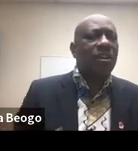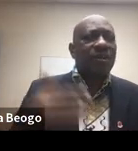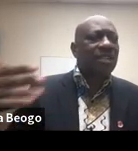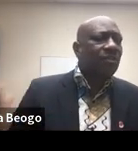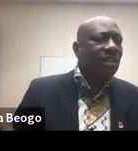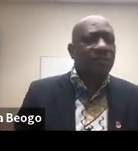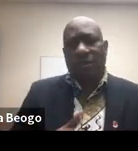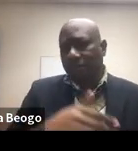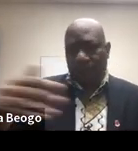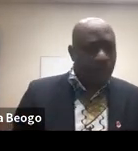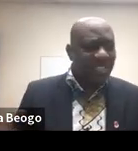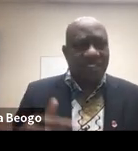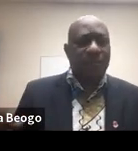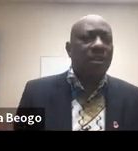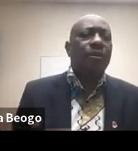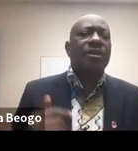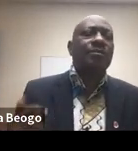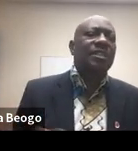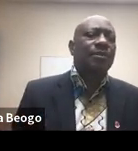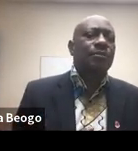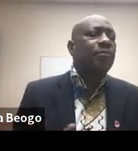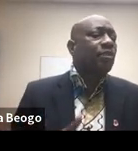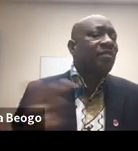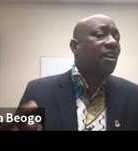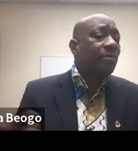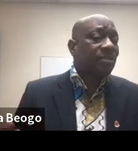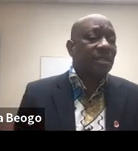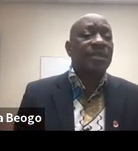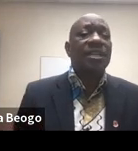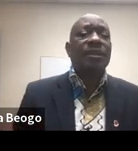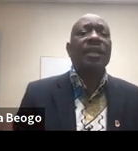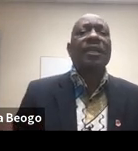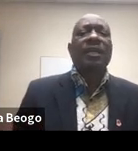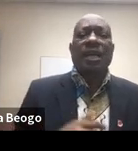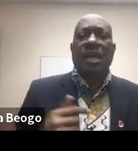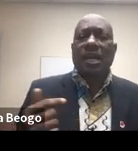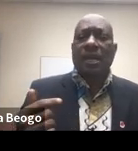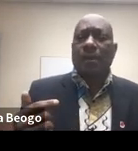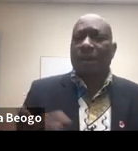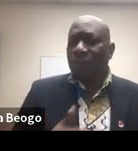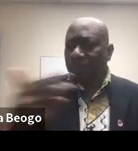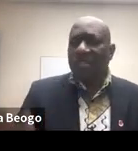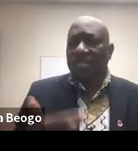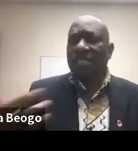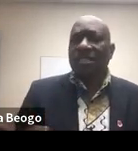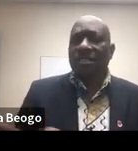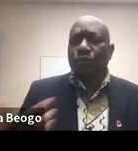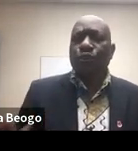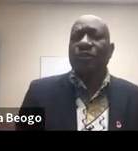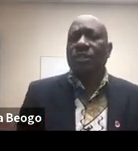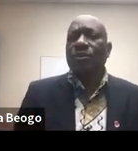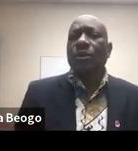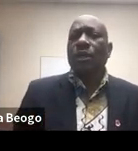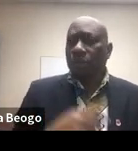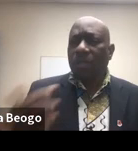la COVID a commencé, qu'on a commencé à fermer les portes des établissements, ils ne pouvaient pas voir leurs personnes bien-aimées, malheureusement, qui ont